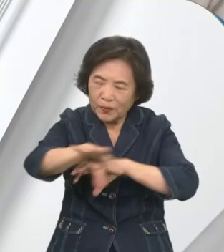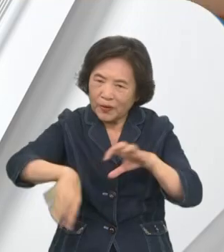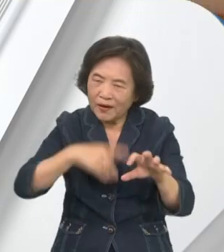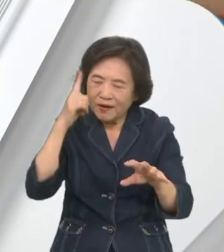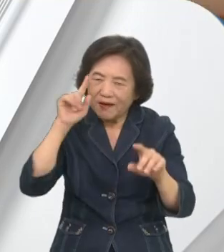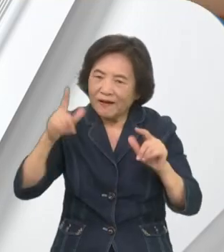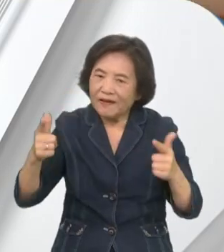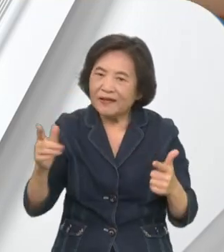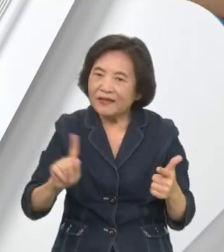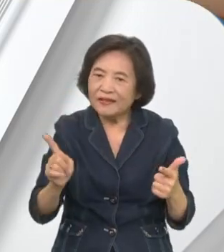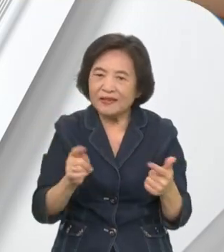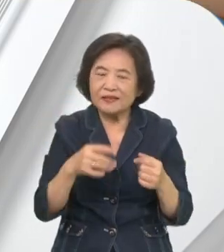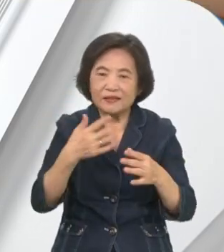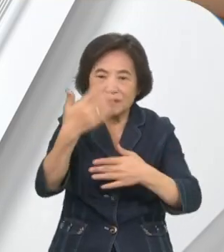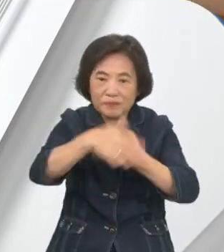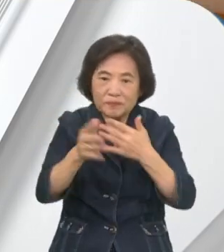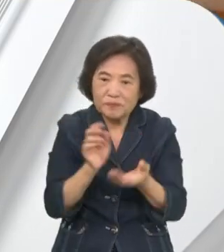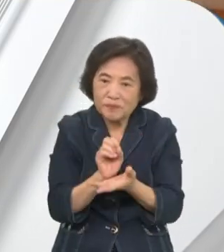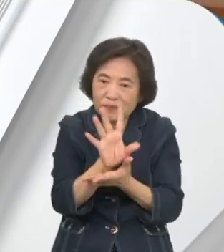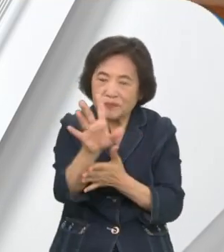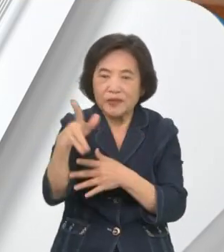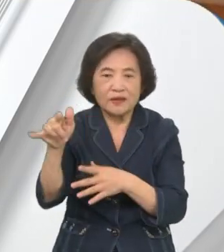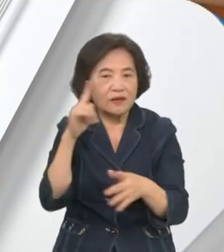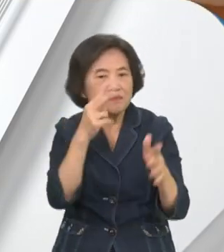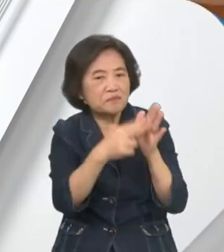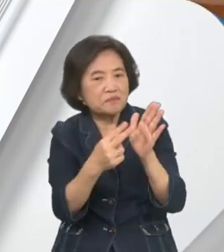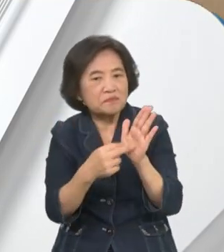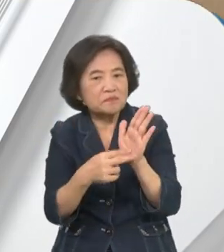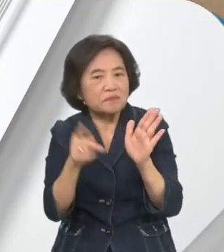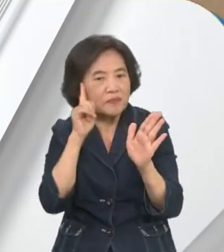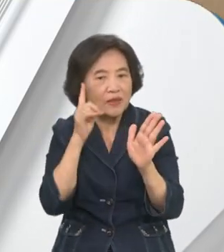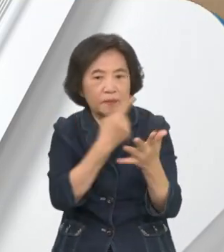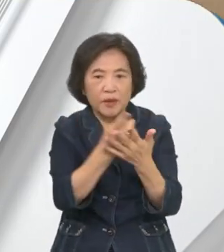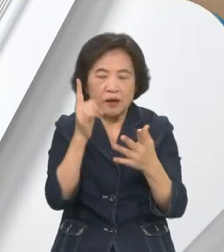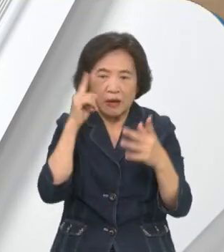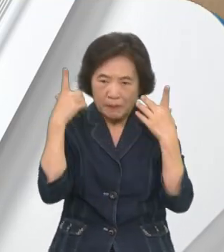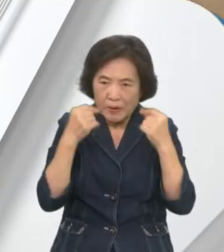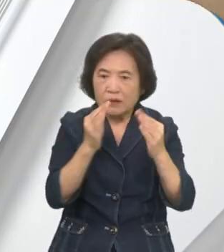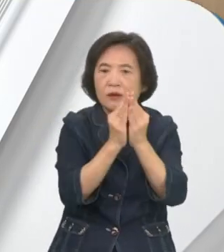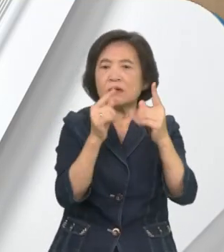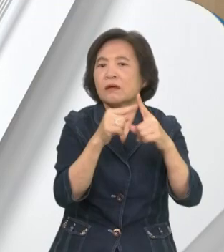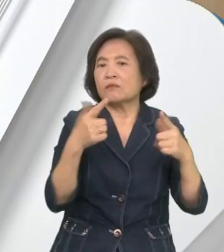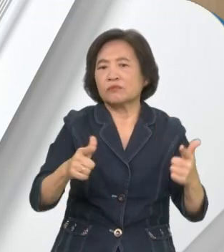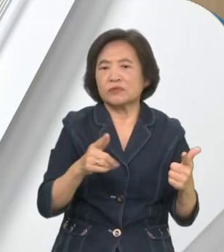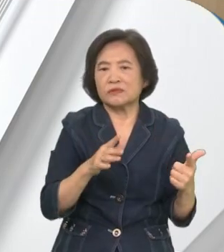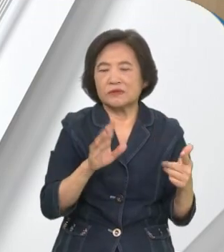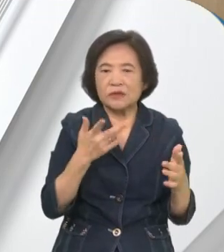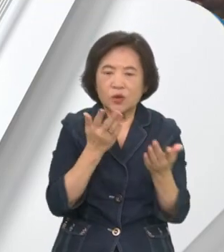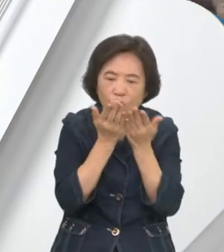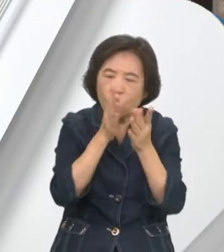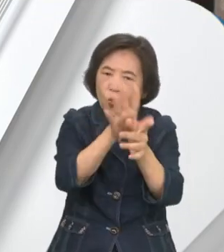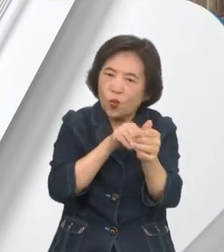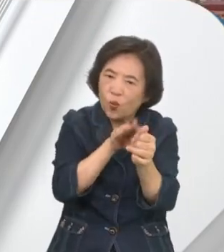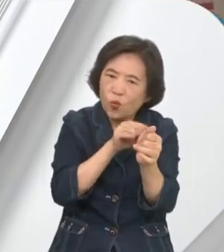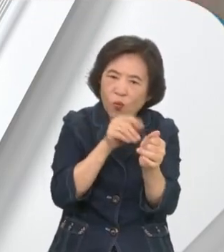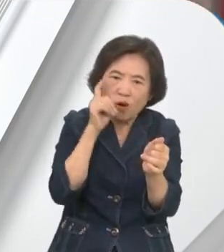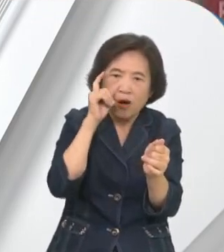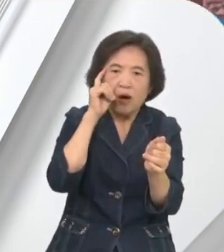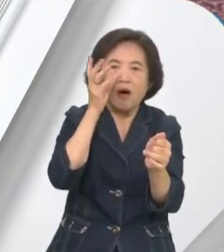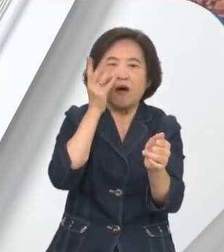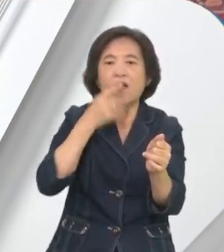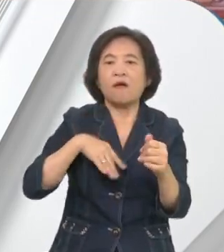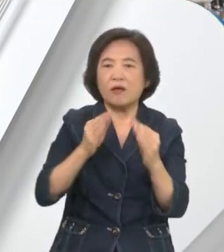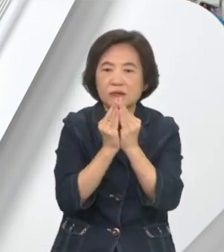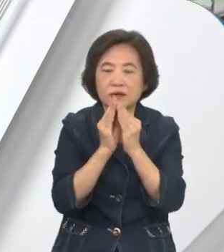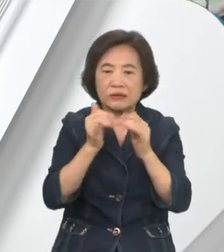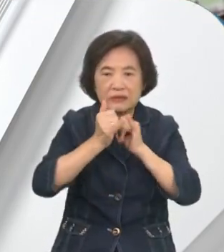用嘅，大部分样片同现场说明。学生嘅表示，大家单单唔系讨厌嘅，唔过睇学习嘅过程当中，认识了